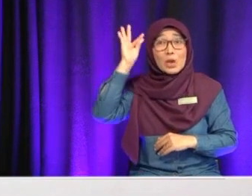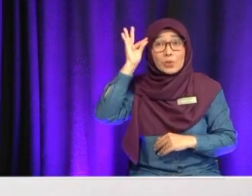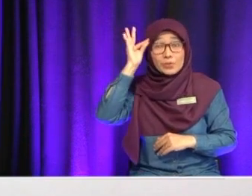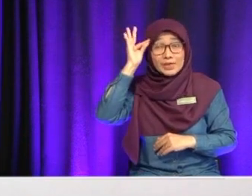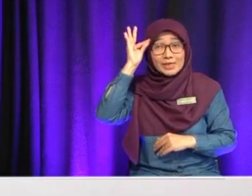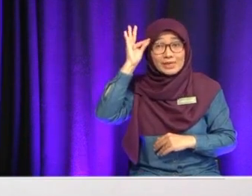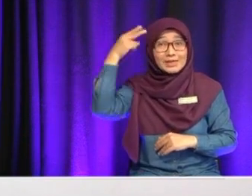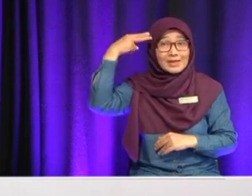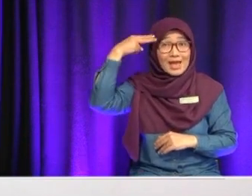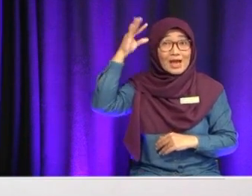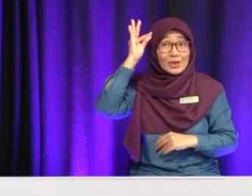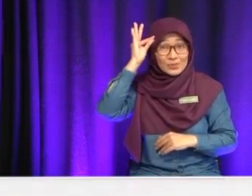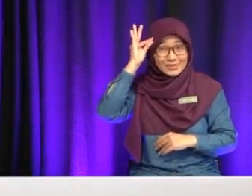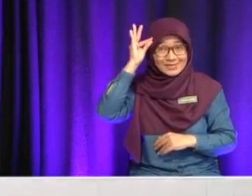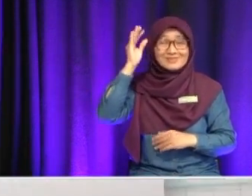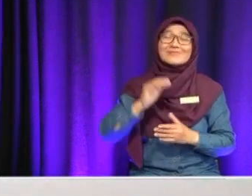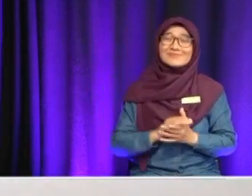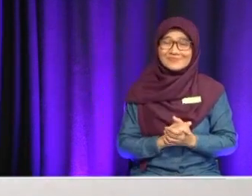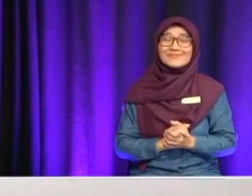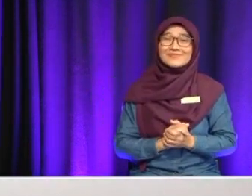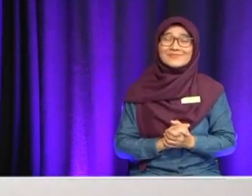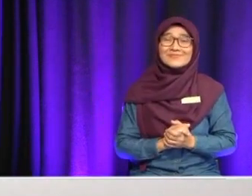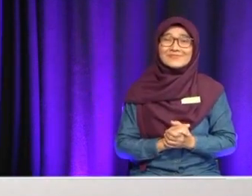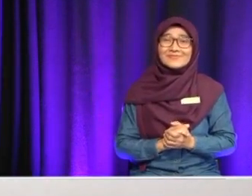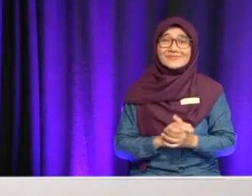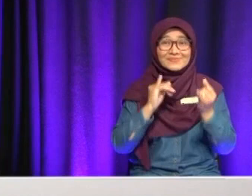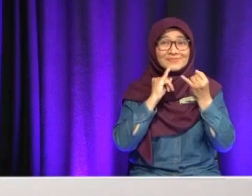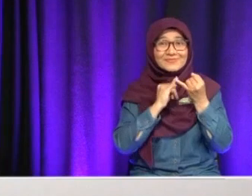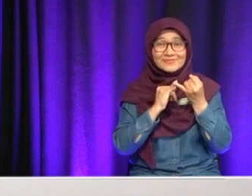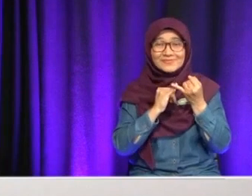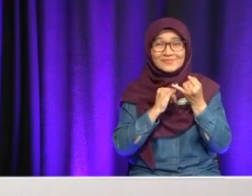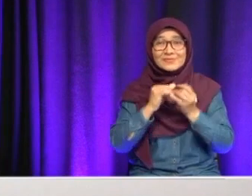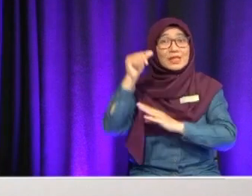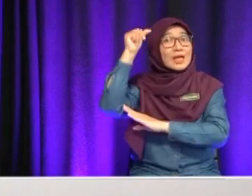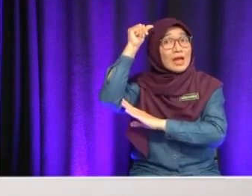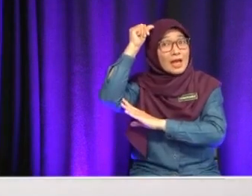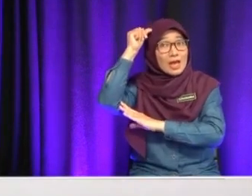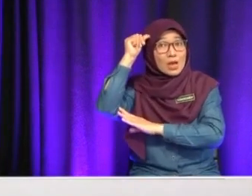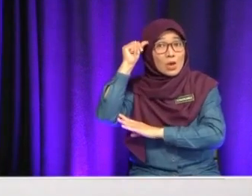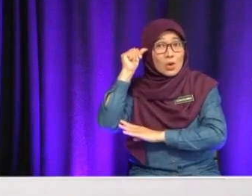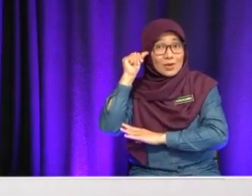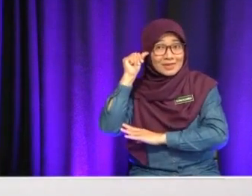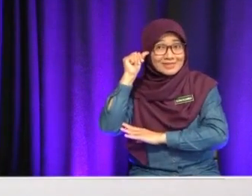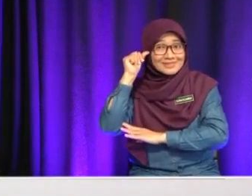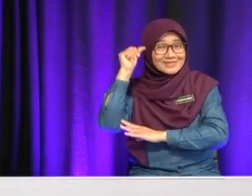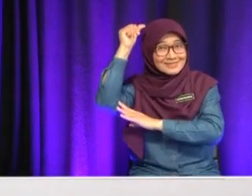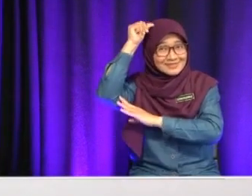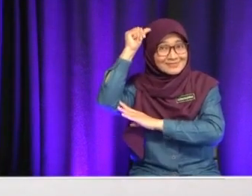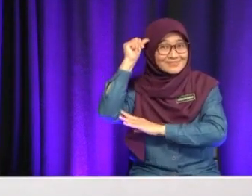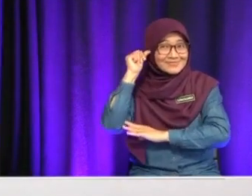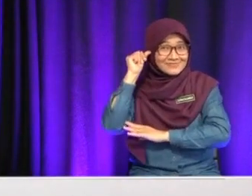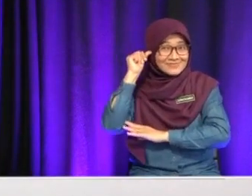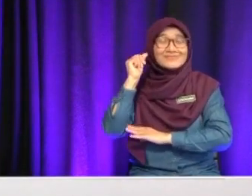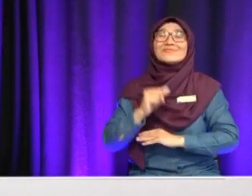ETA. Hafi. Okey. Okey, dan yang terakhir Awangku Faris. Awangku Faris. Masya-Allah, itu